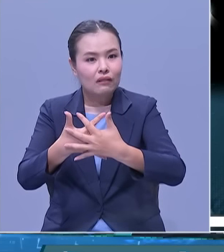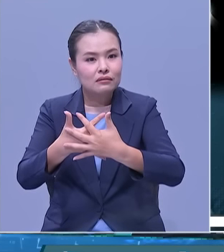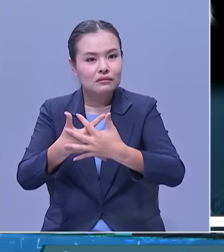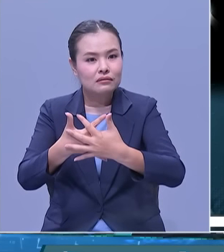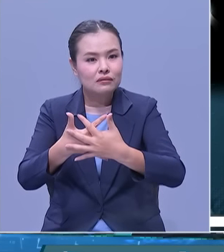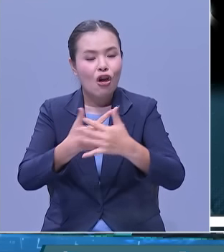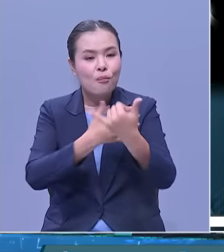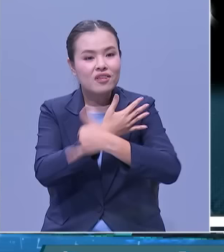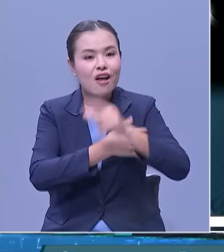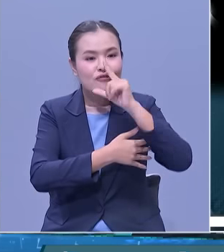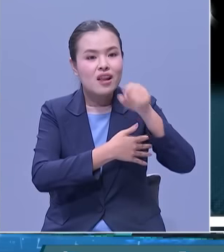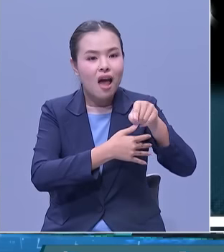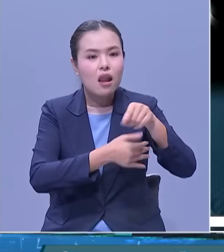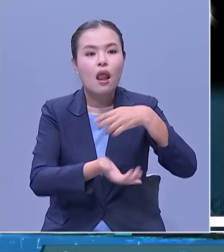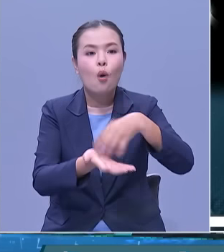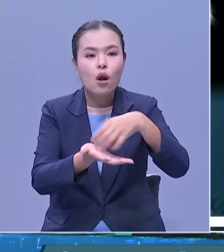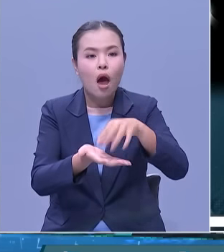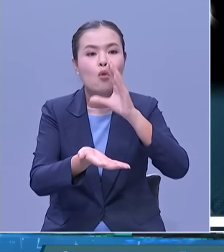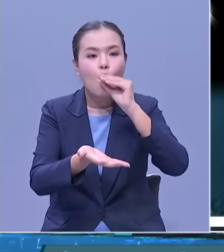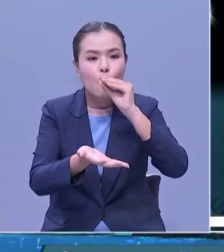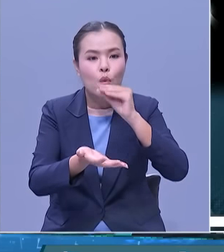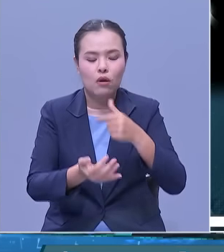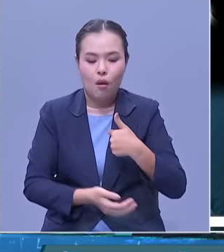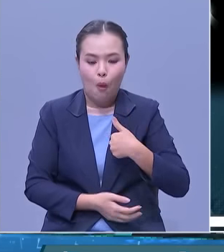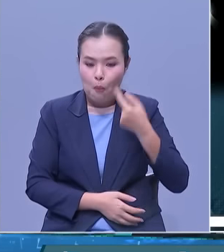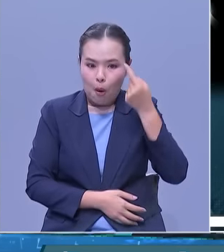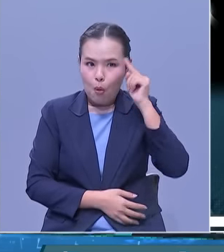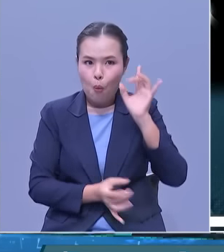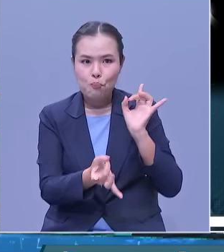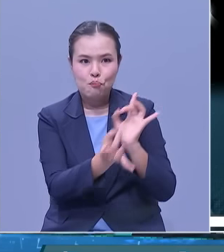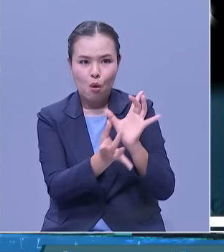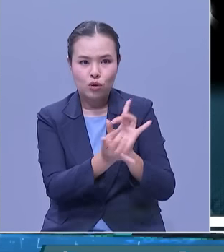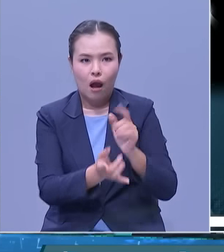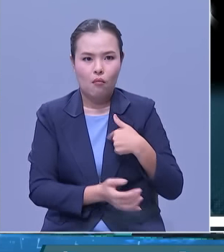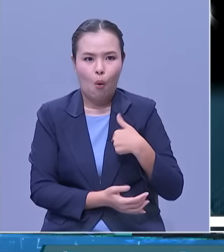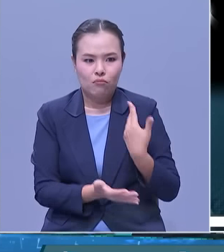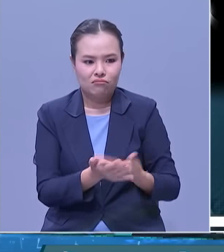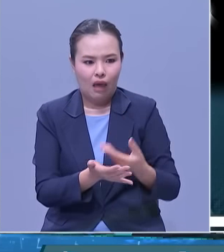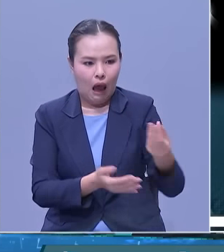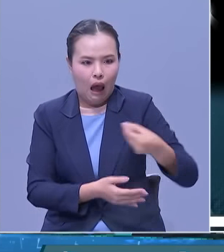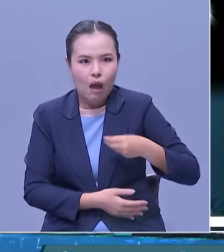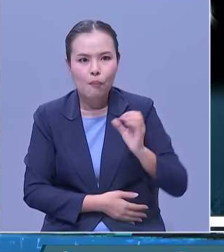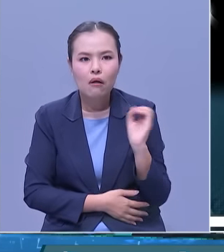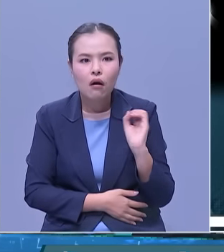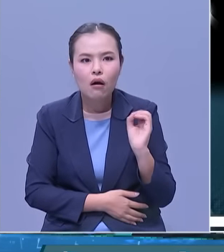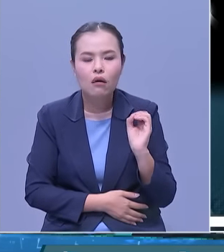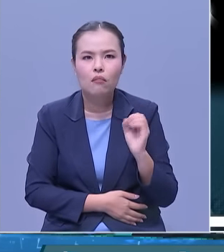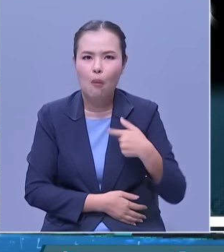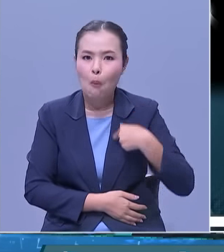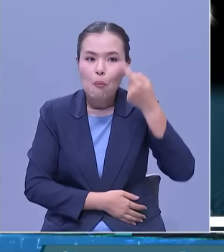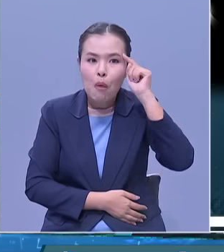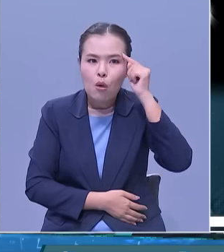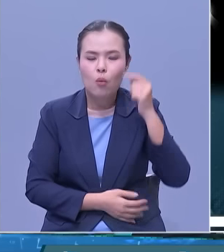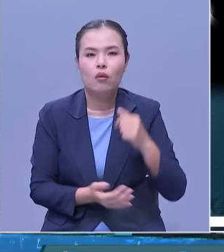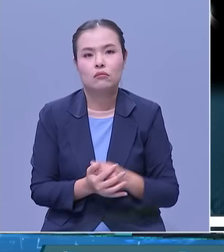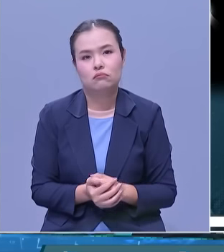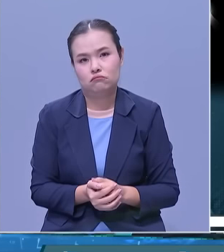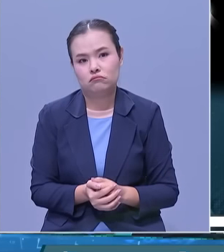ที่นู่น ครับ แล้วไม่ได้แล้วผมก็ไม่รู้จักเขาแล้วก็ผมก็ไม่เคยไปได้อะไรกับเขาแล้วจะให้ผ